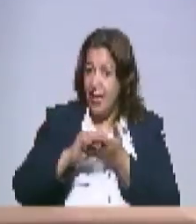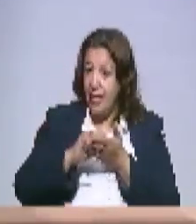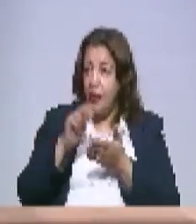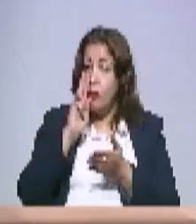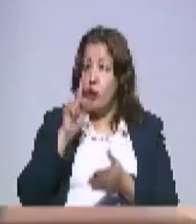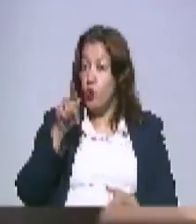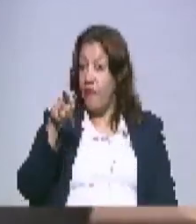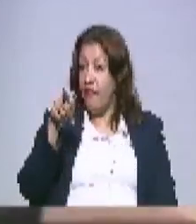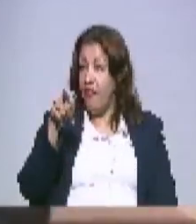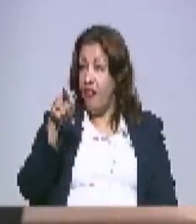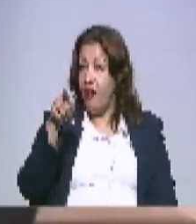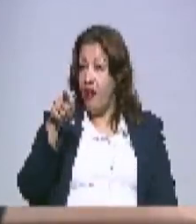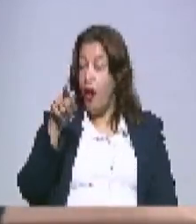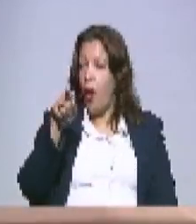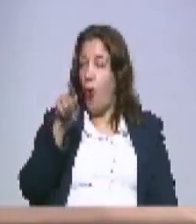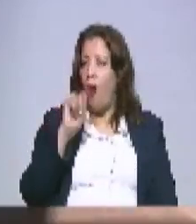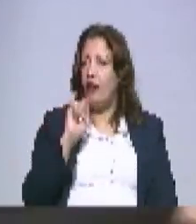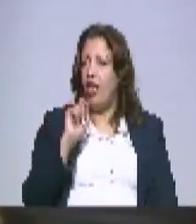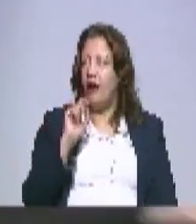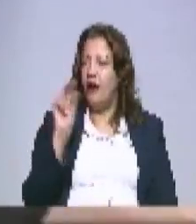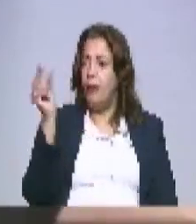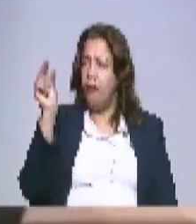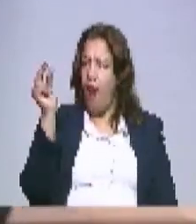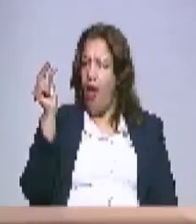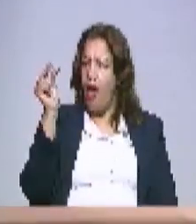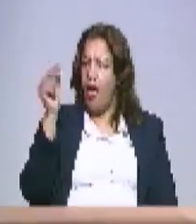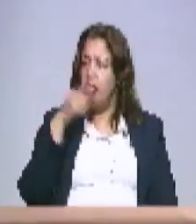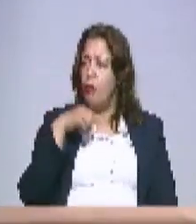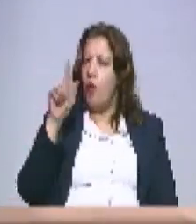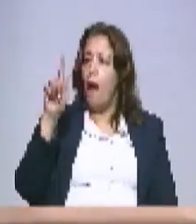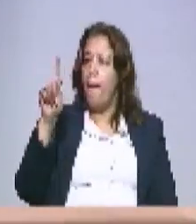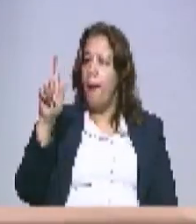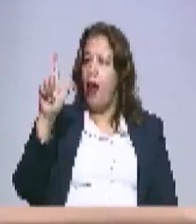كاتشب ومستردة ودبس رمان وعسل نحل